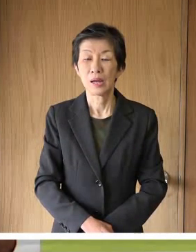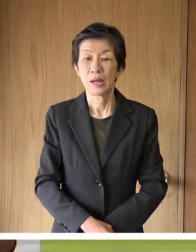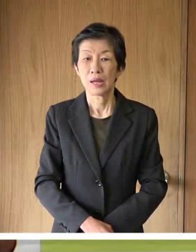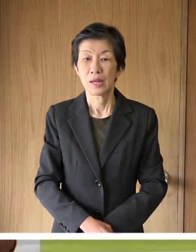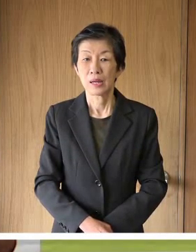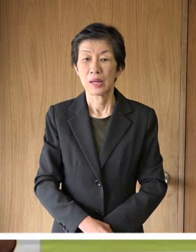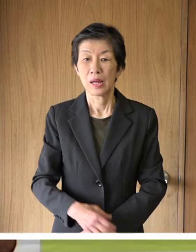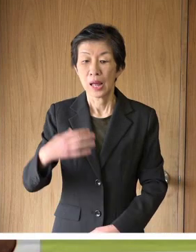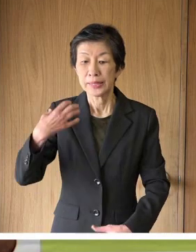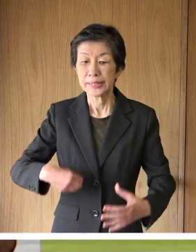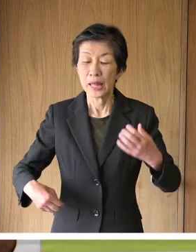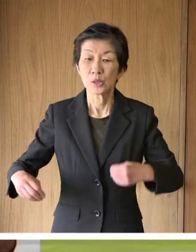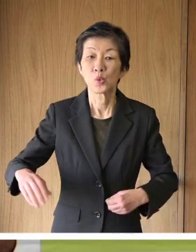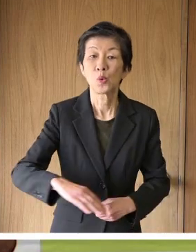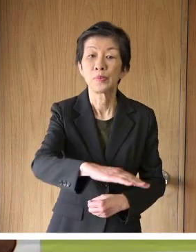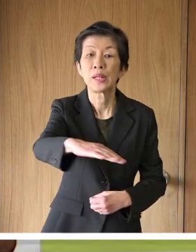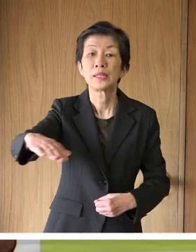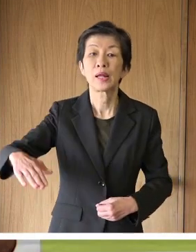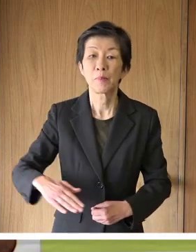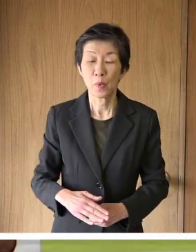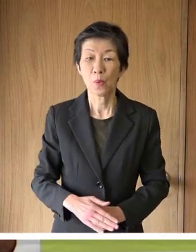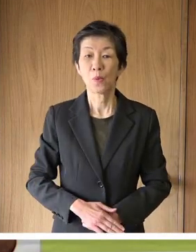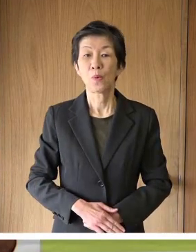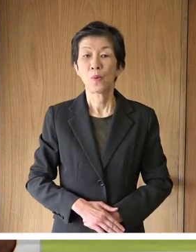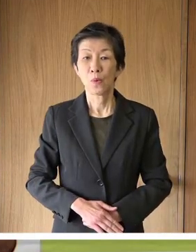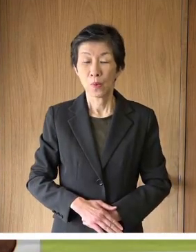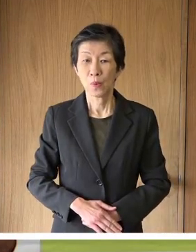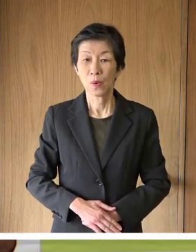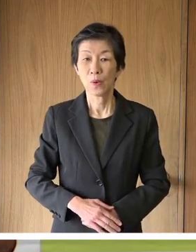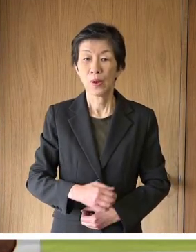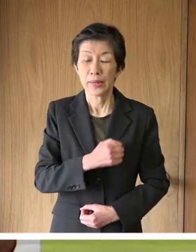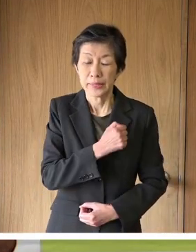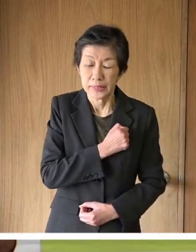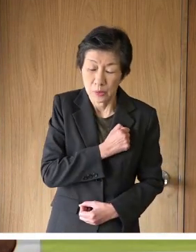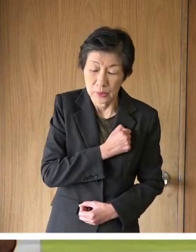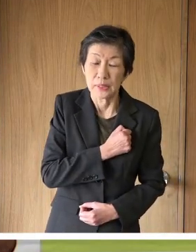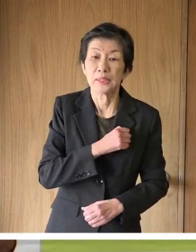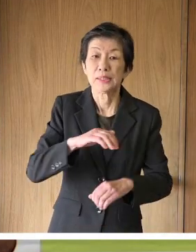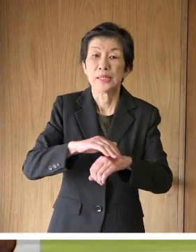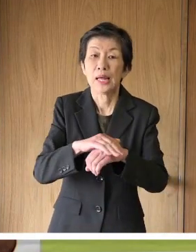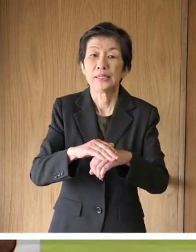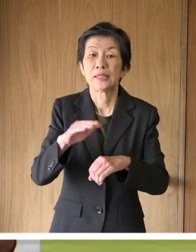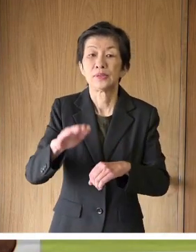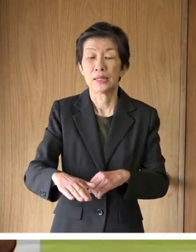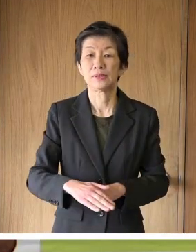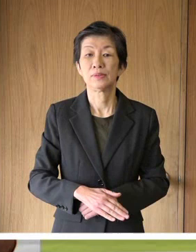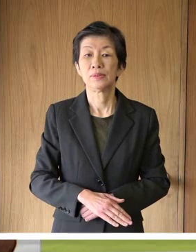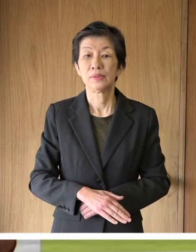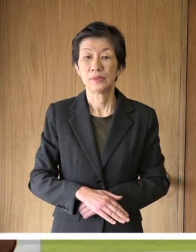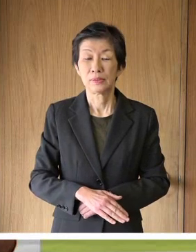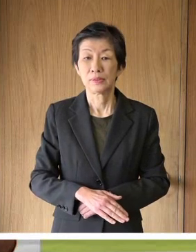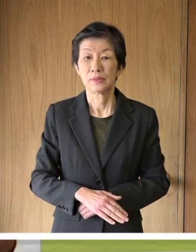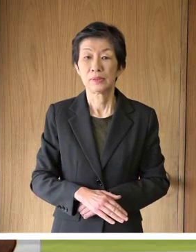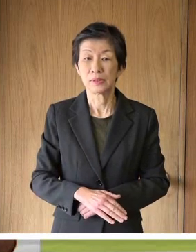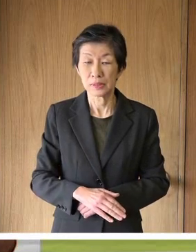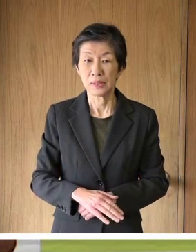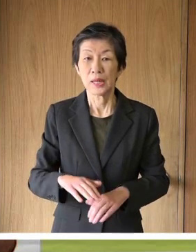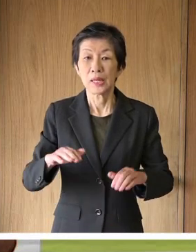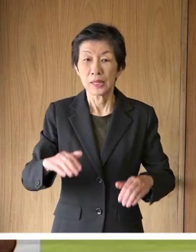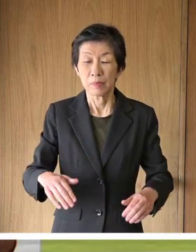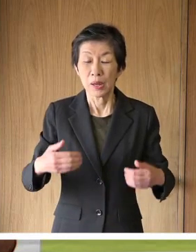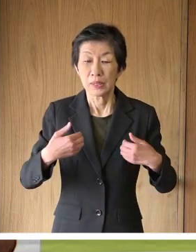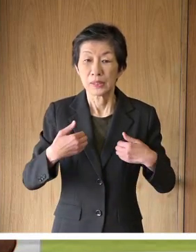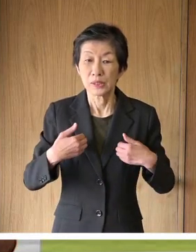児童生徒の皆さんも自らの命を守るため5月